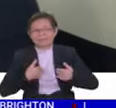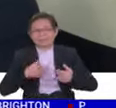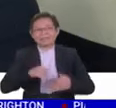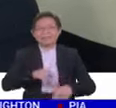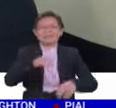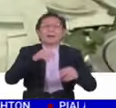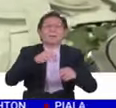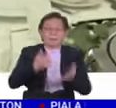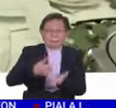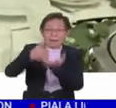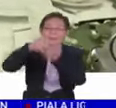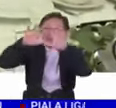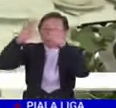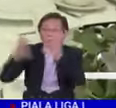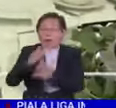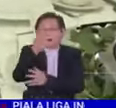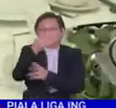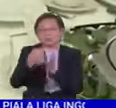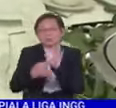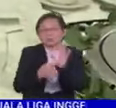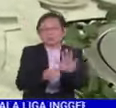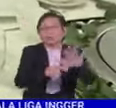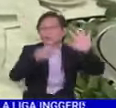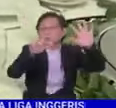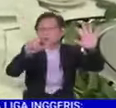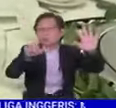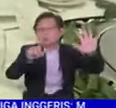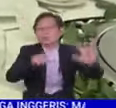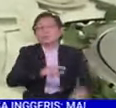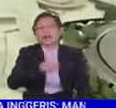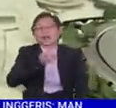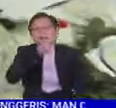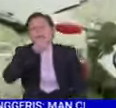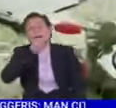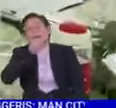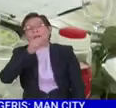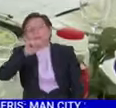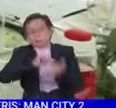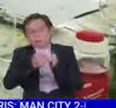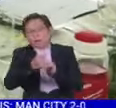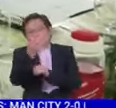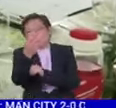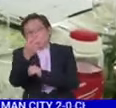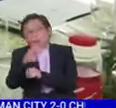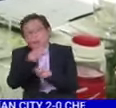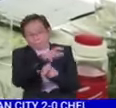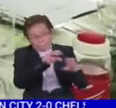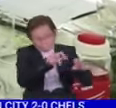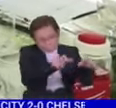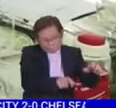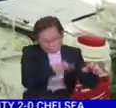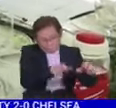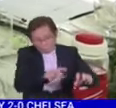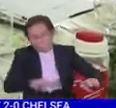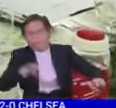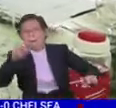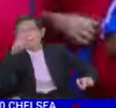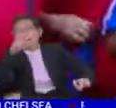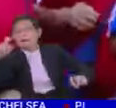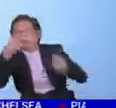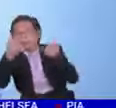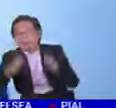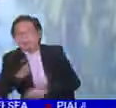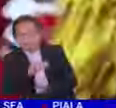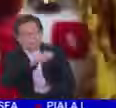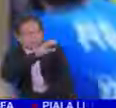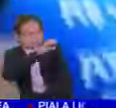Bagi edisi Piala Dunia ini, RTM turut tampil dengan 7 pengacara sukan dan 12 panel jemputan terdiri daripada bekas pemain dan